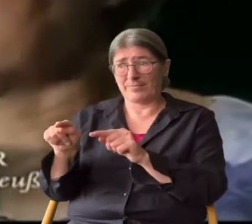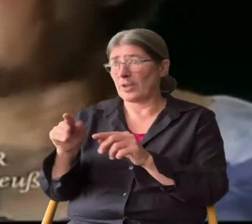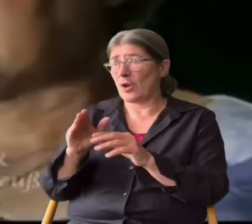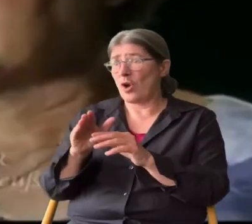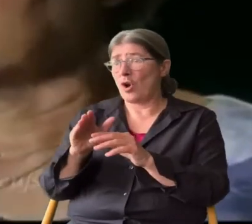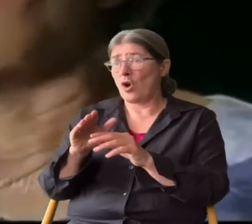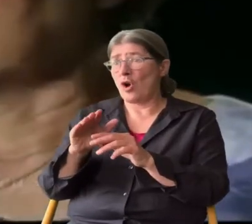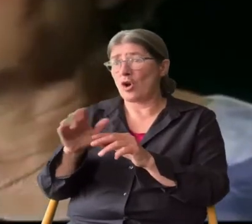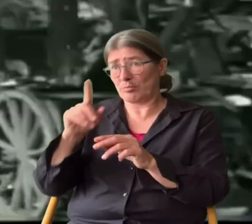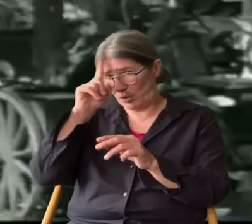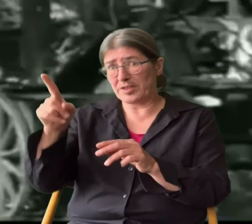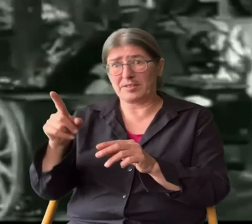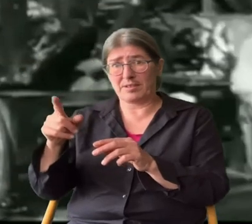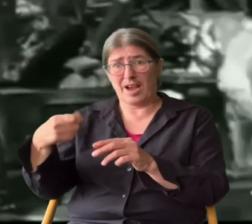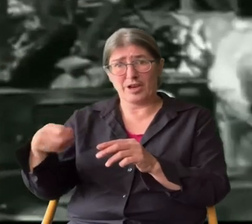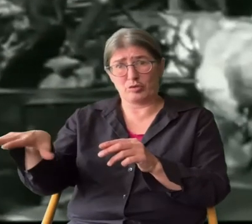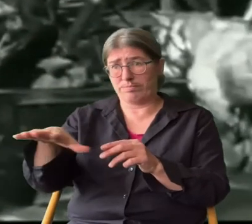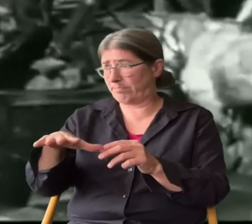das ist Ostpreußens Reichtum.